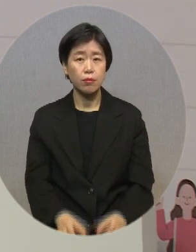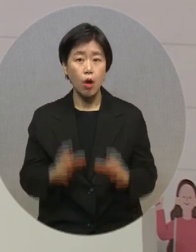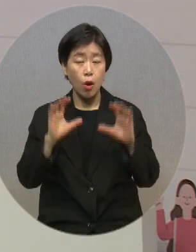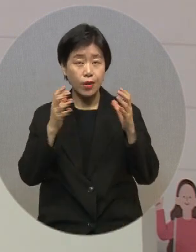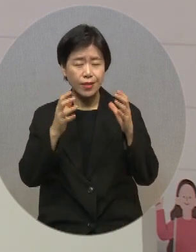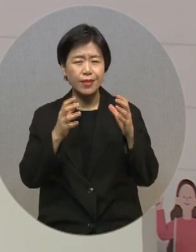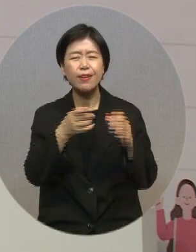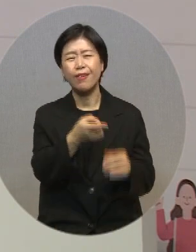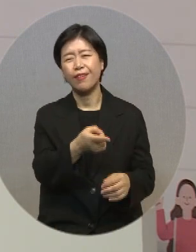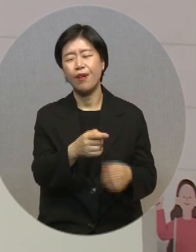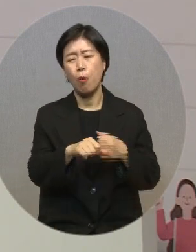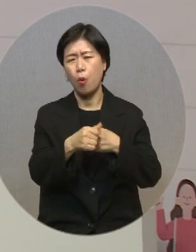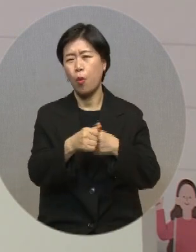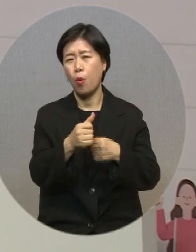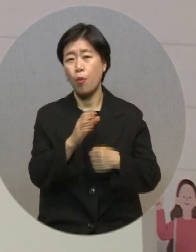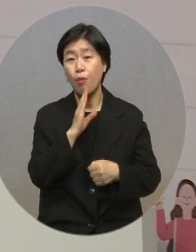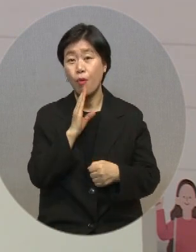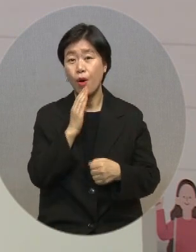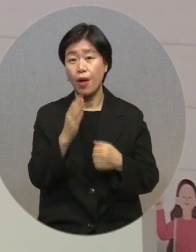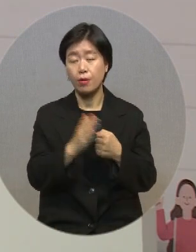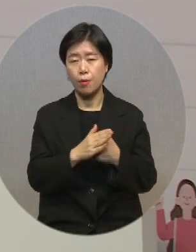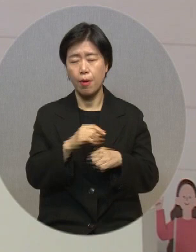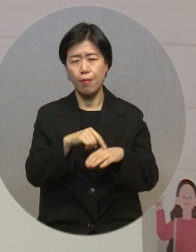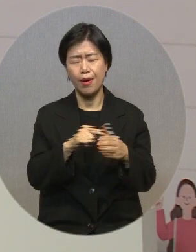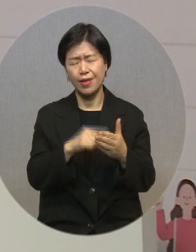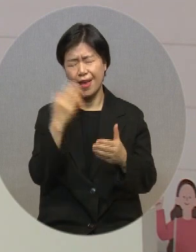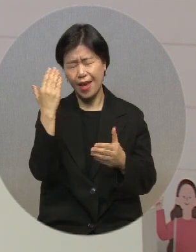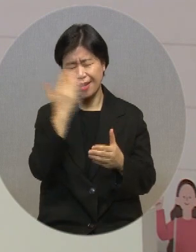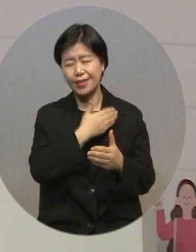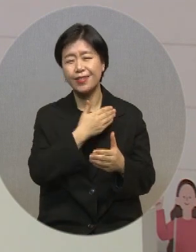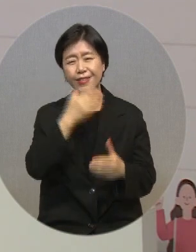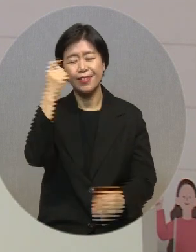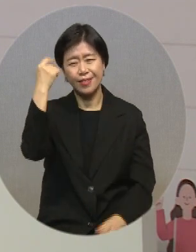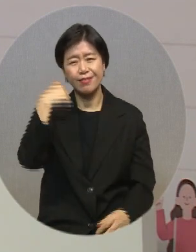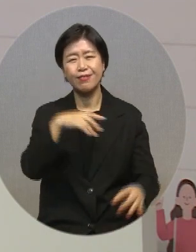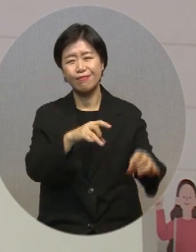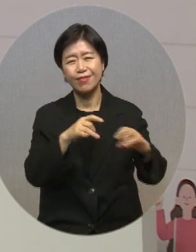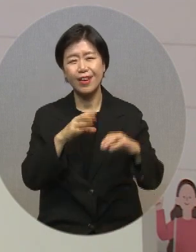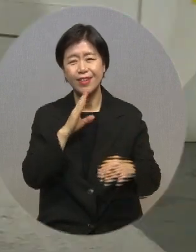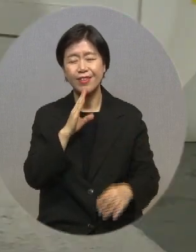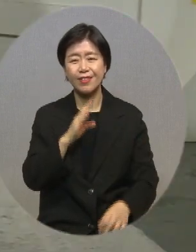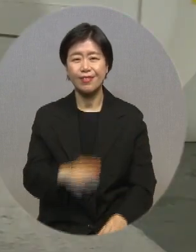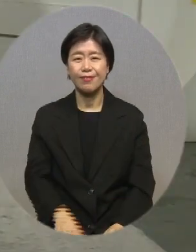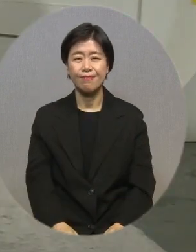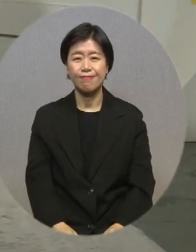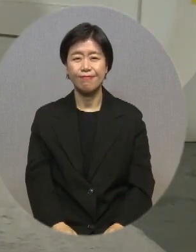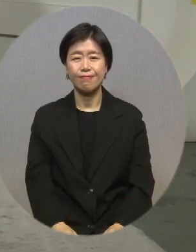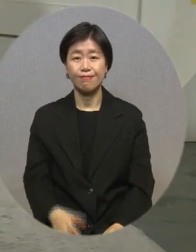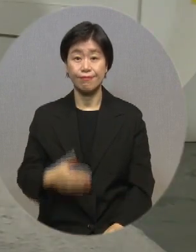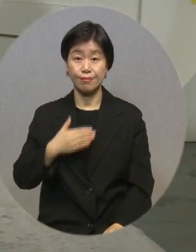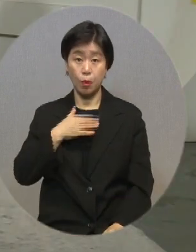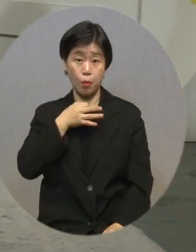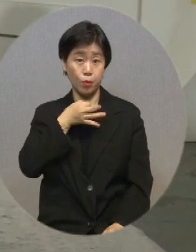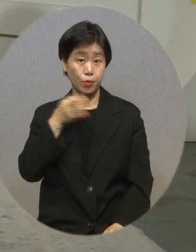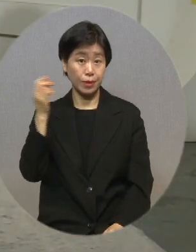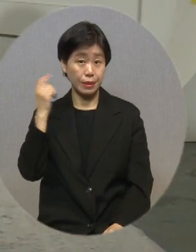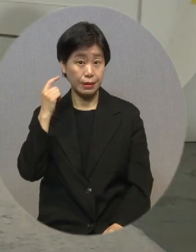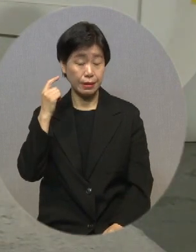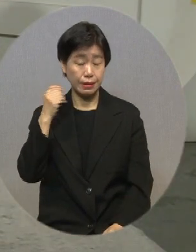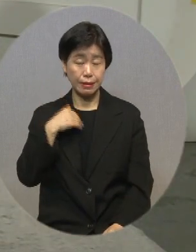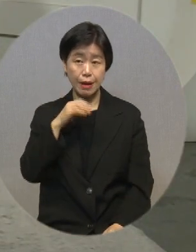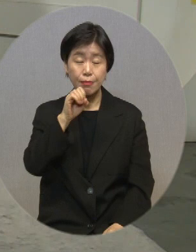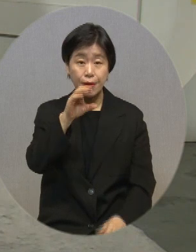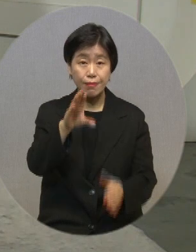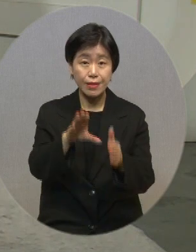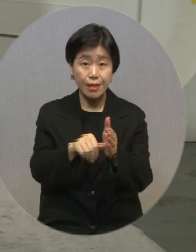순진하고 청아하고 맑고 네. 예, 아주 그냥 깨끗하고 이런 느낌이 와요. 그러니까 또 제 목소리를 누가 들으면 네. 야, 저 사람